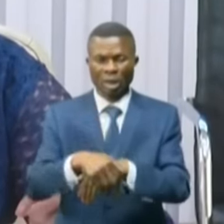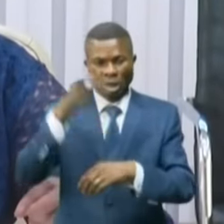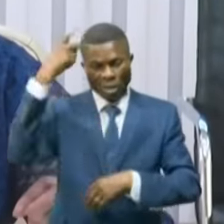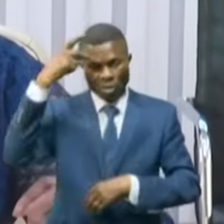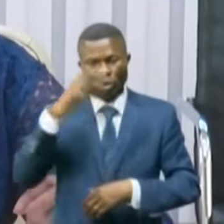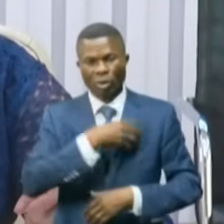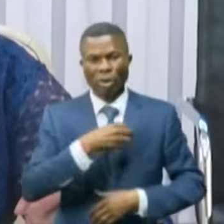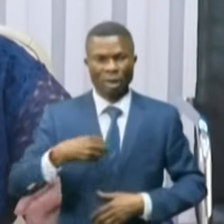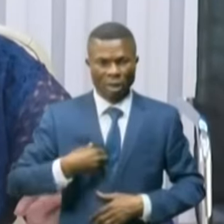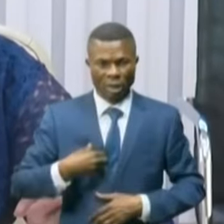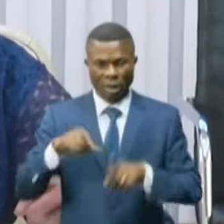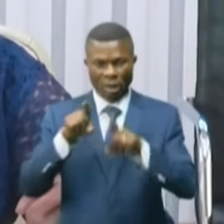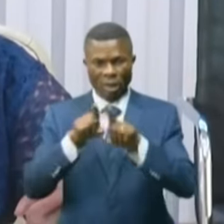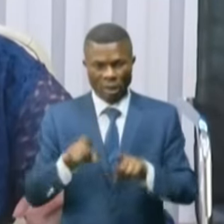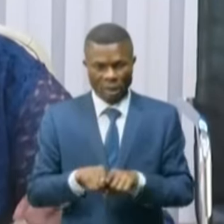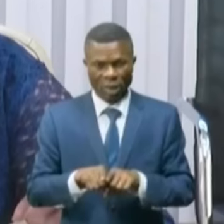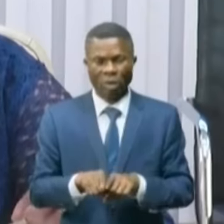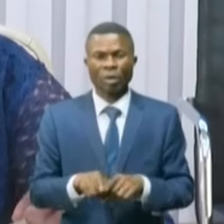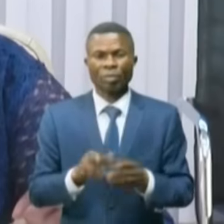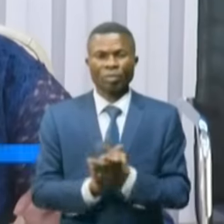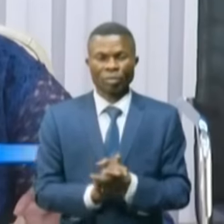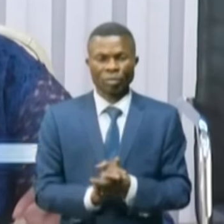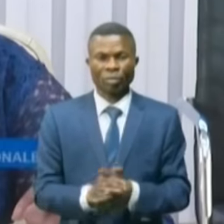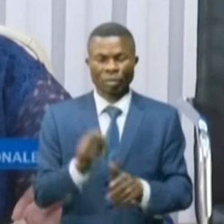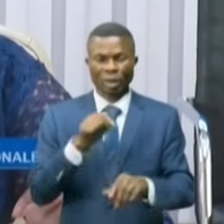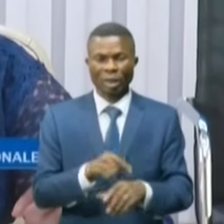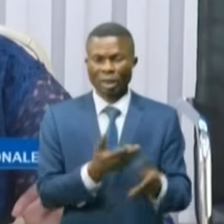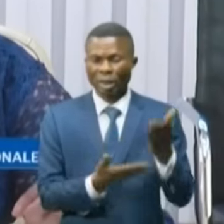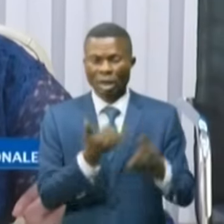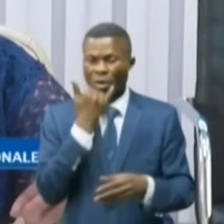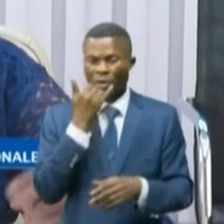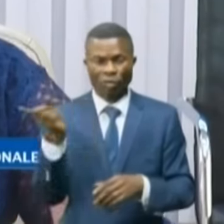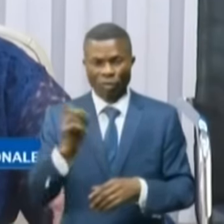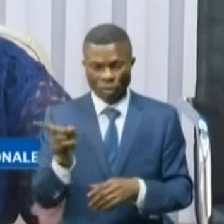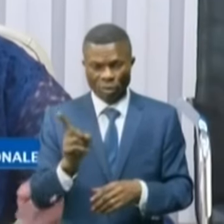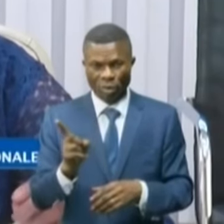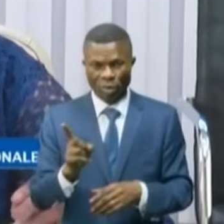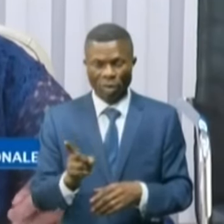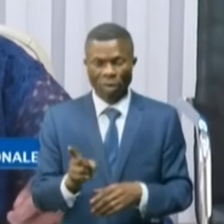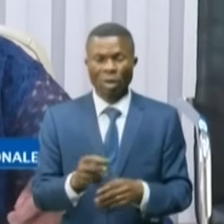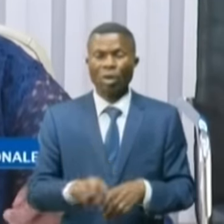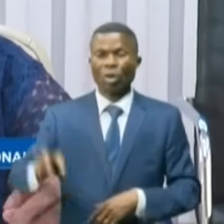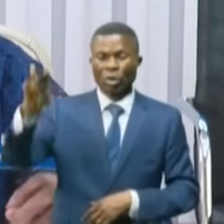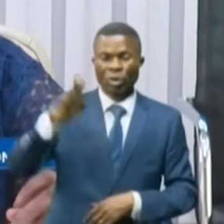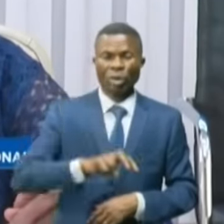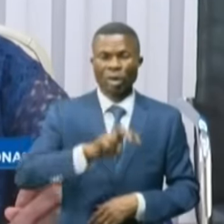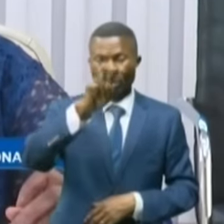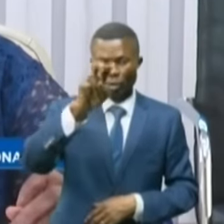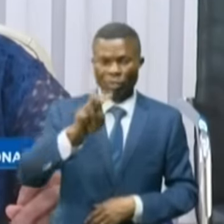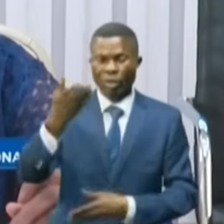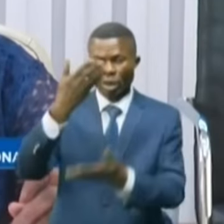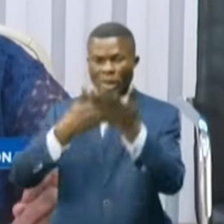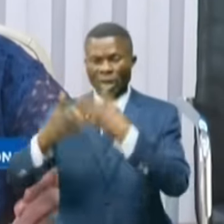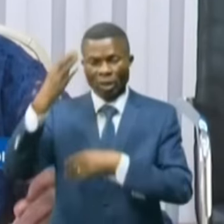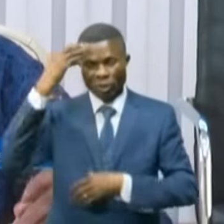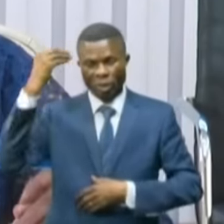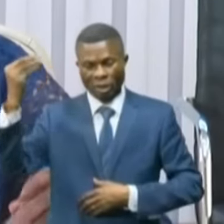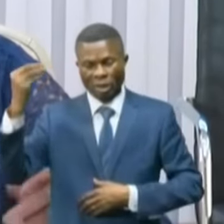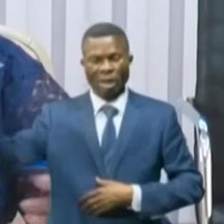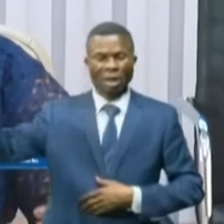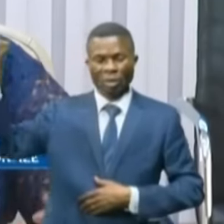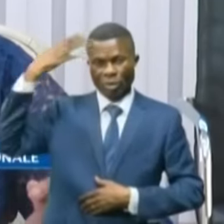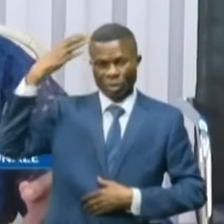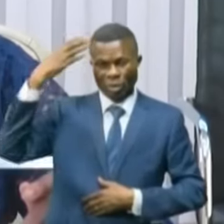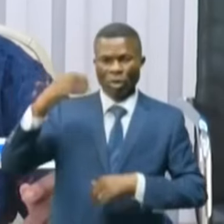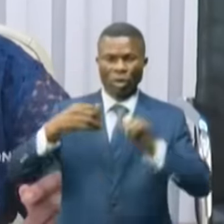des femmes est nécessaire, d'autant plus qu'il faille envisager des voyages d'échanges d'expériences et d'inspiration